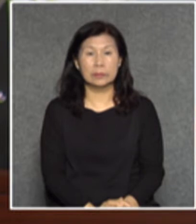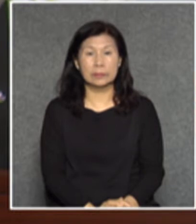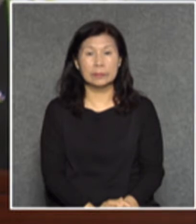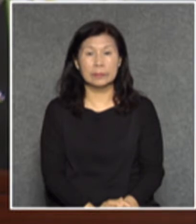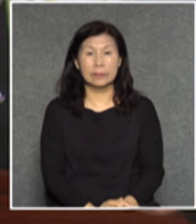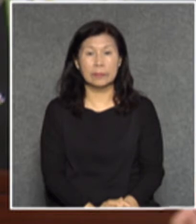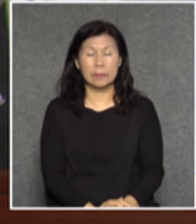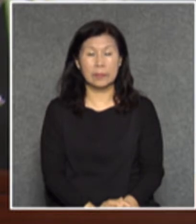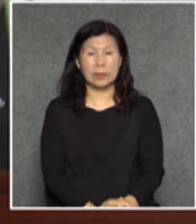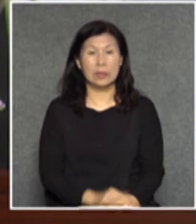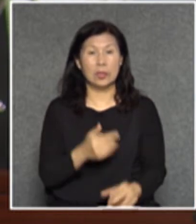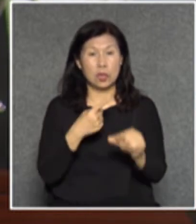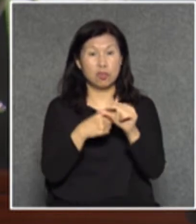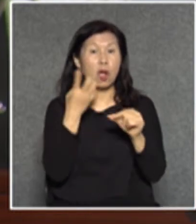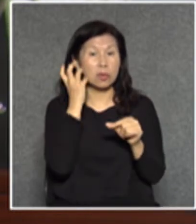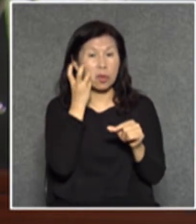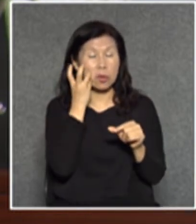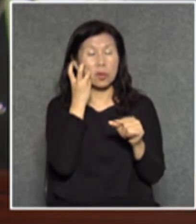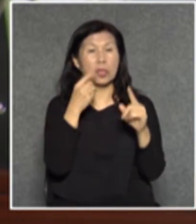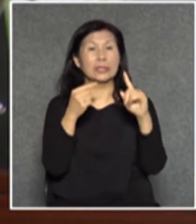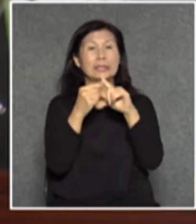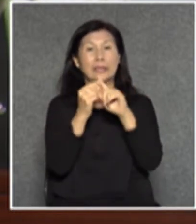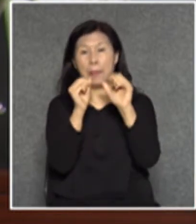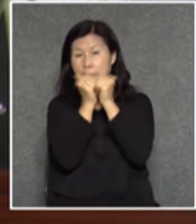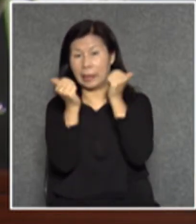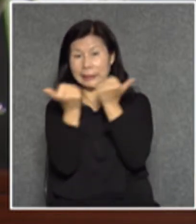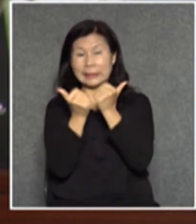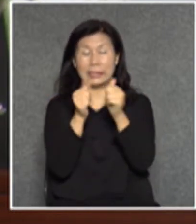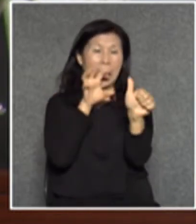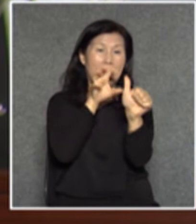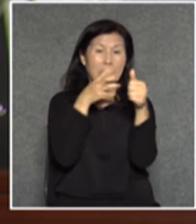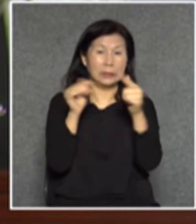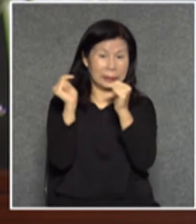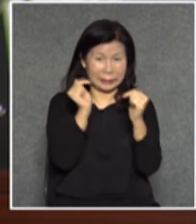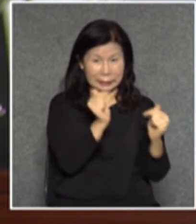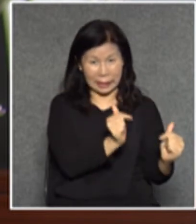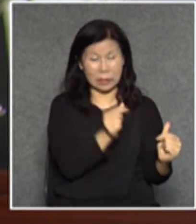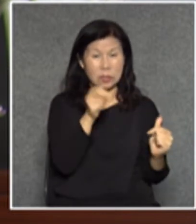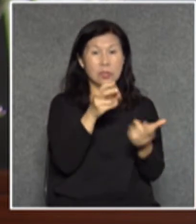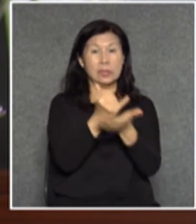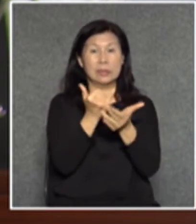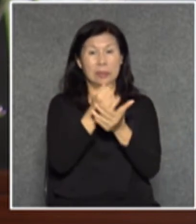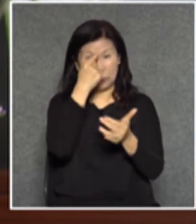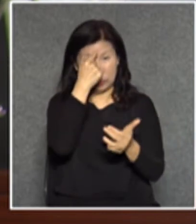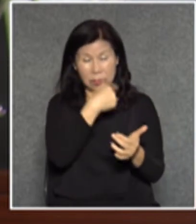謂中年人嘅不友善嘅斥責底下，繼續可以存在到。其實梁